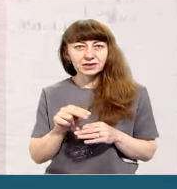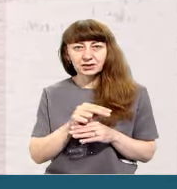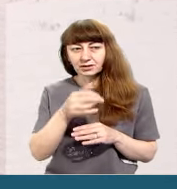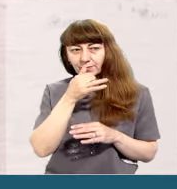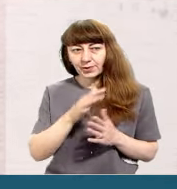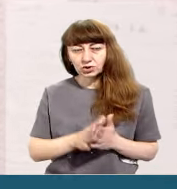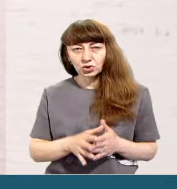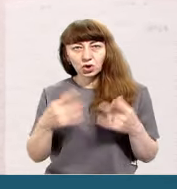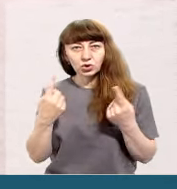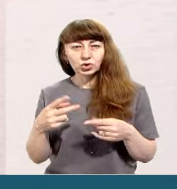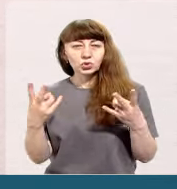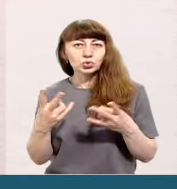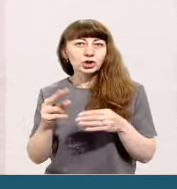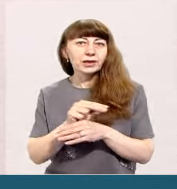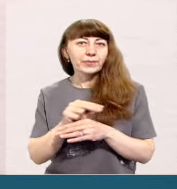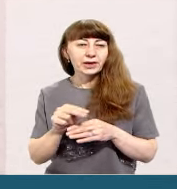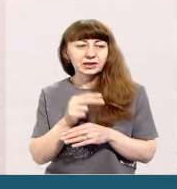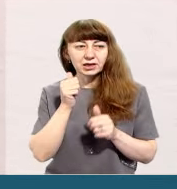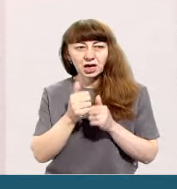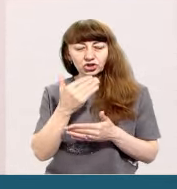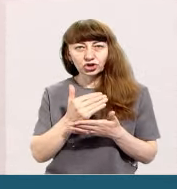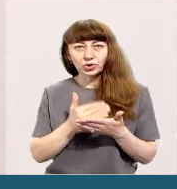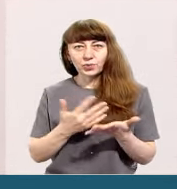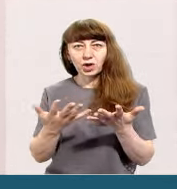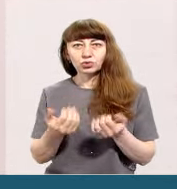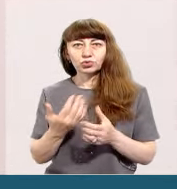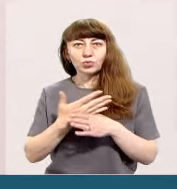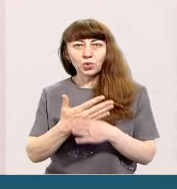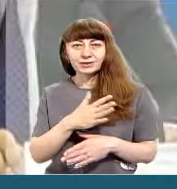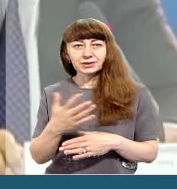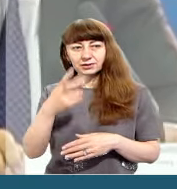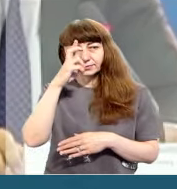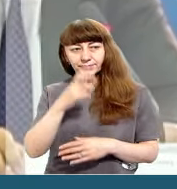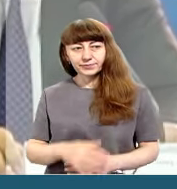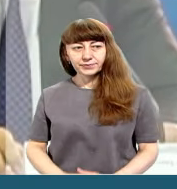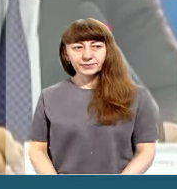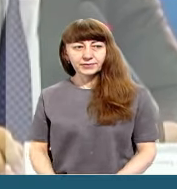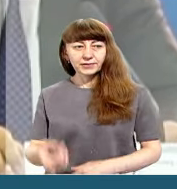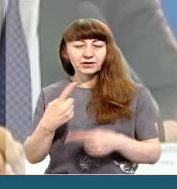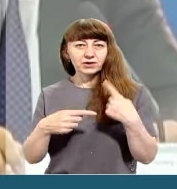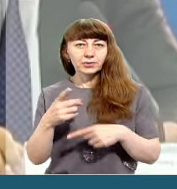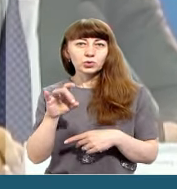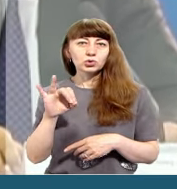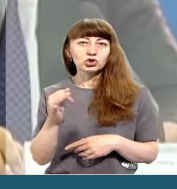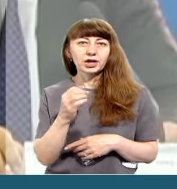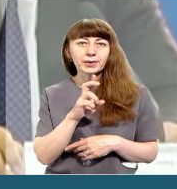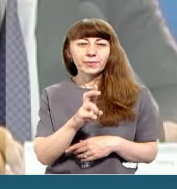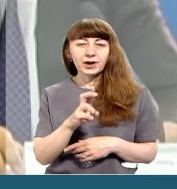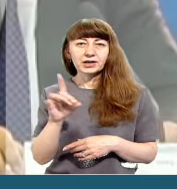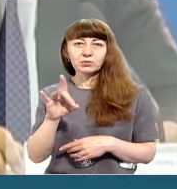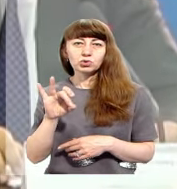восстановлению, остальные нуждаются в ремонте. Каждая категория получит помощь от государства. Возмещение ущерба недвижимому